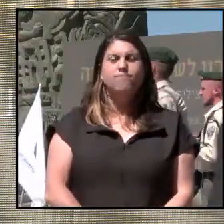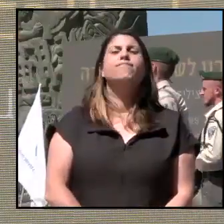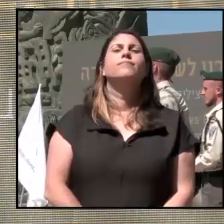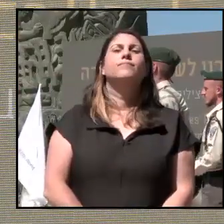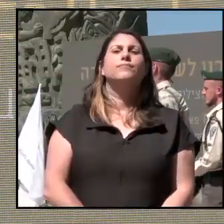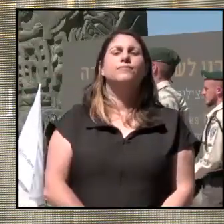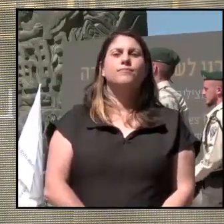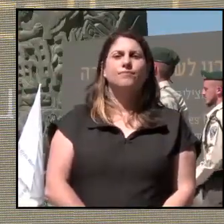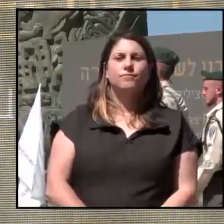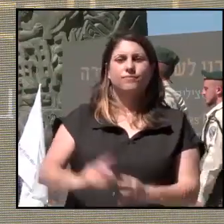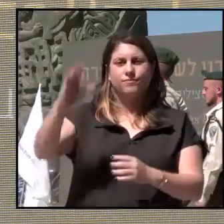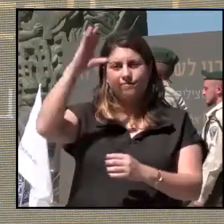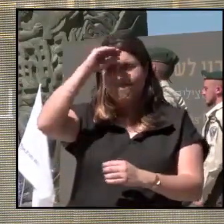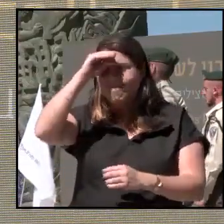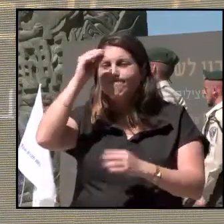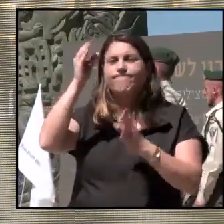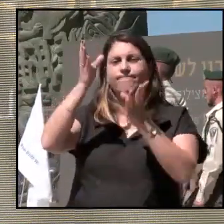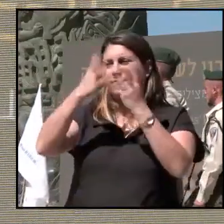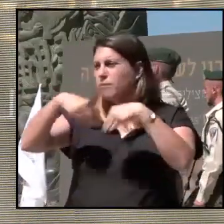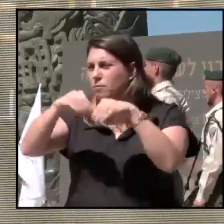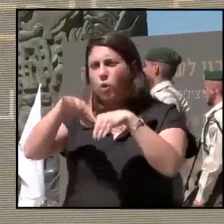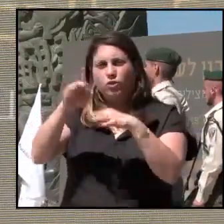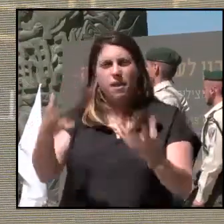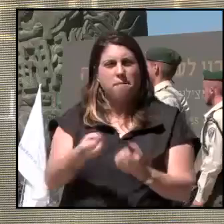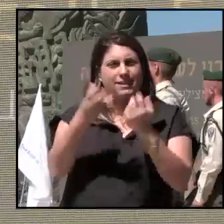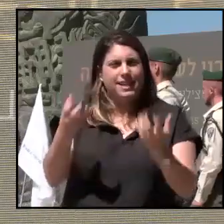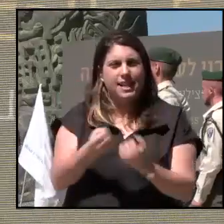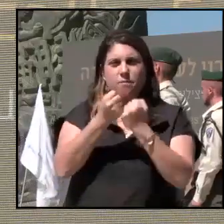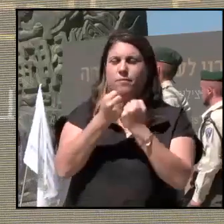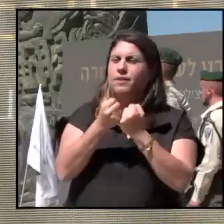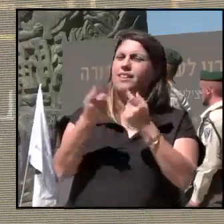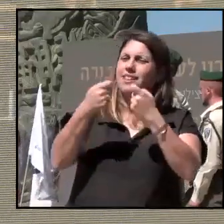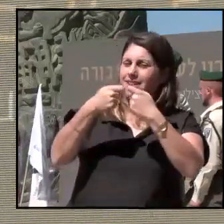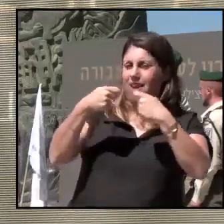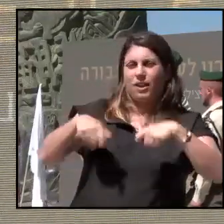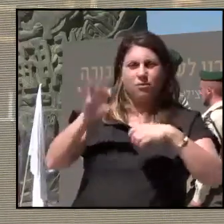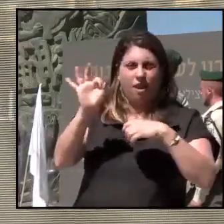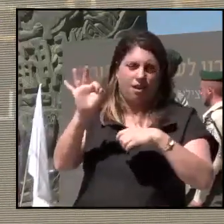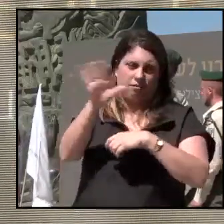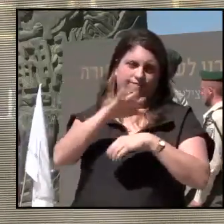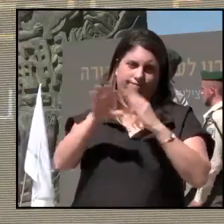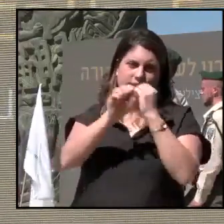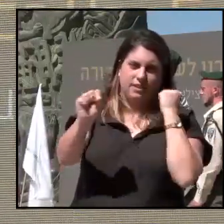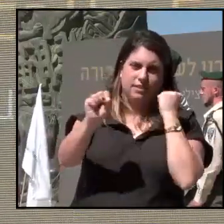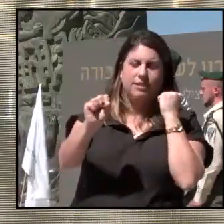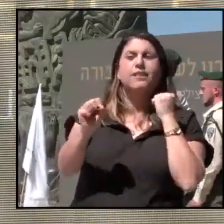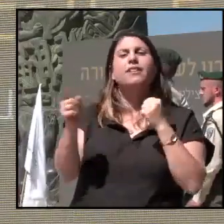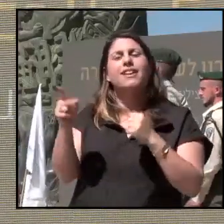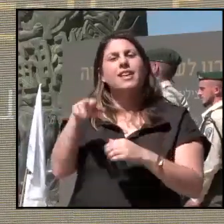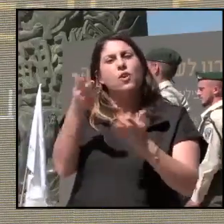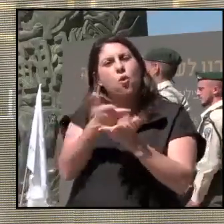Minister of Heritage, families of the rescuers, members of the diplomatic corps, distinguished